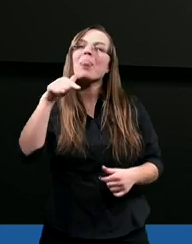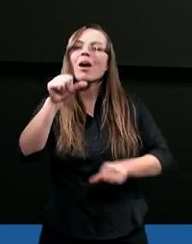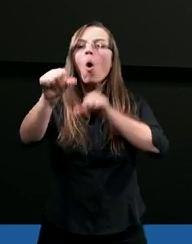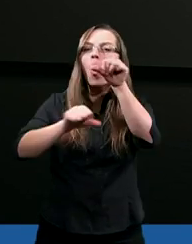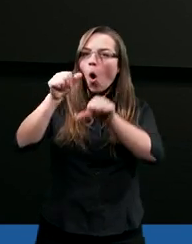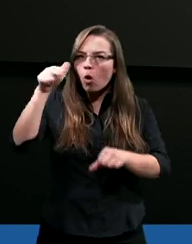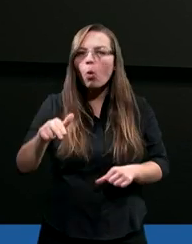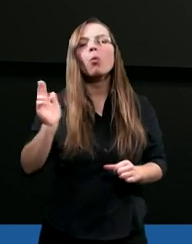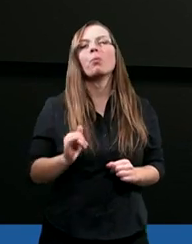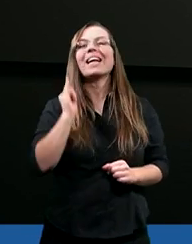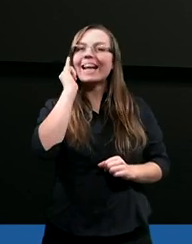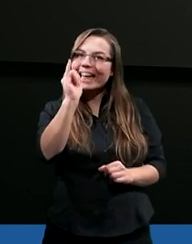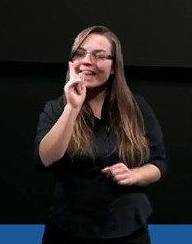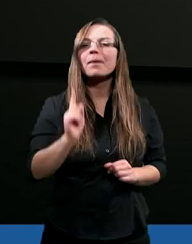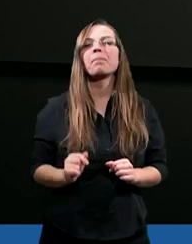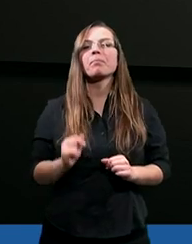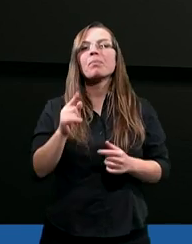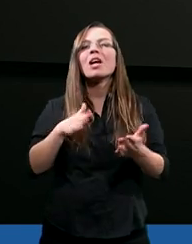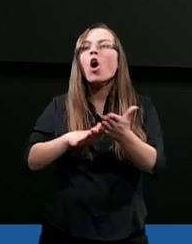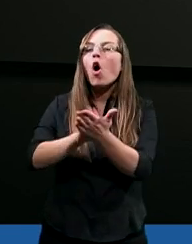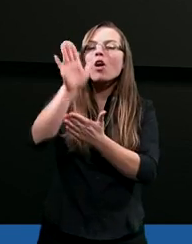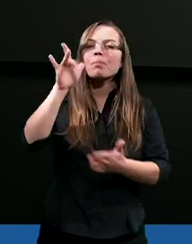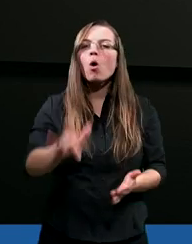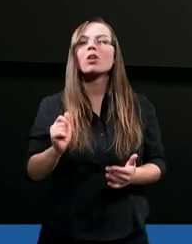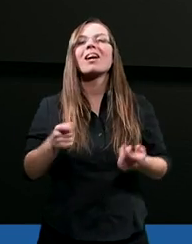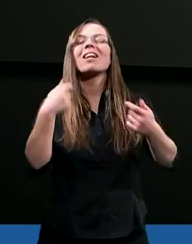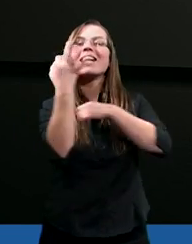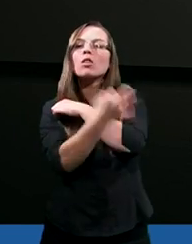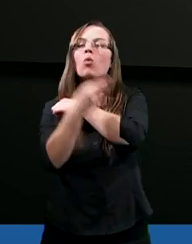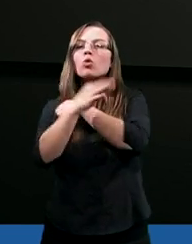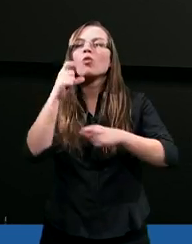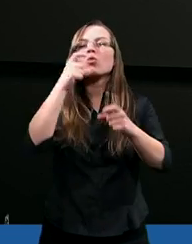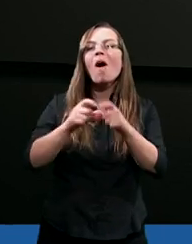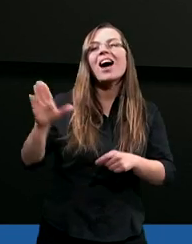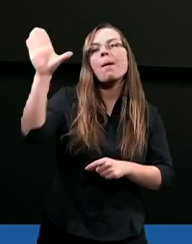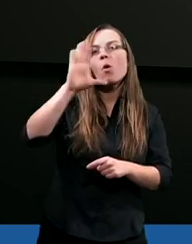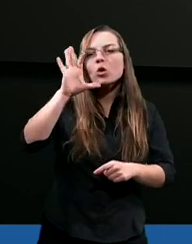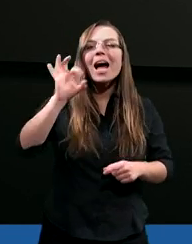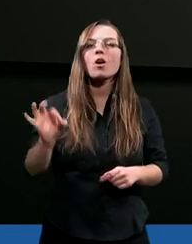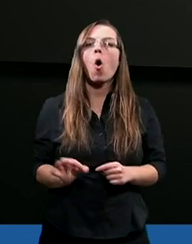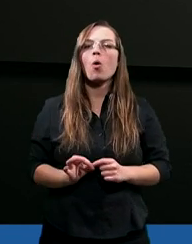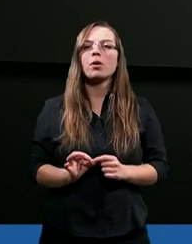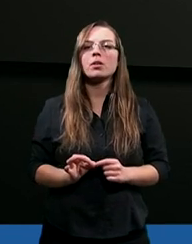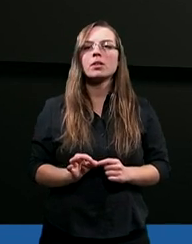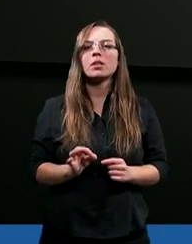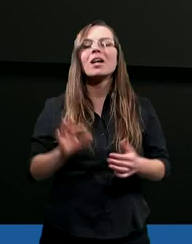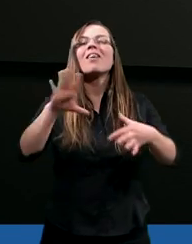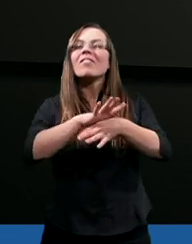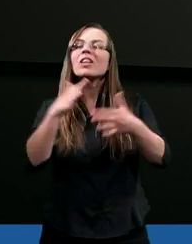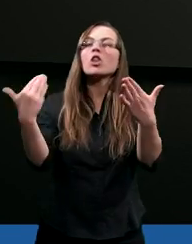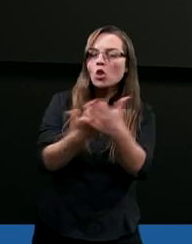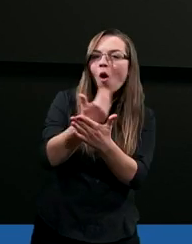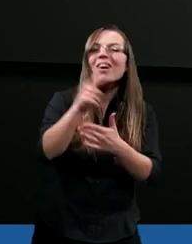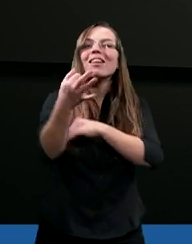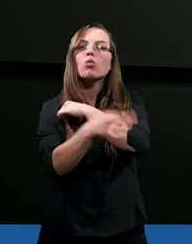i rozpoczynamy Studium Słowa Bożego, nowe